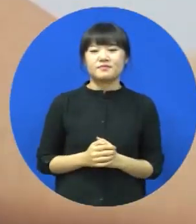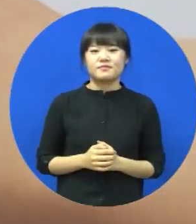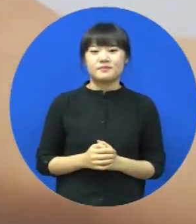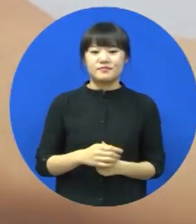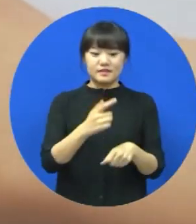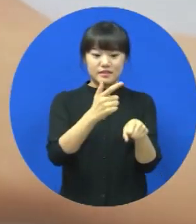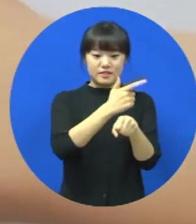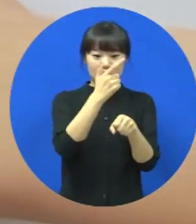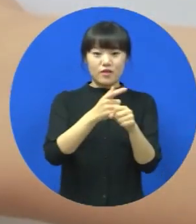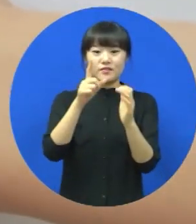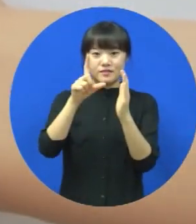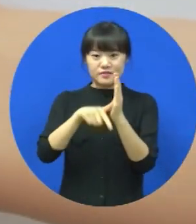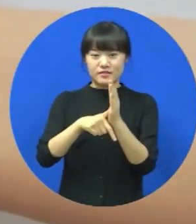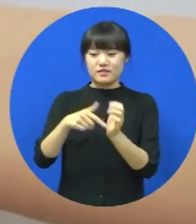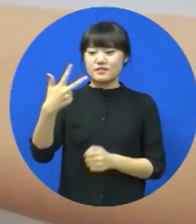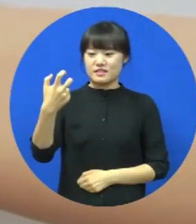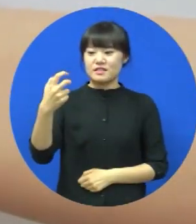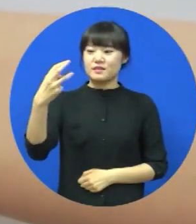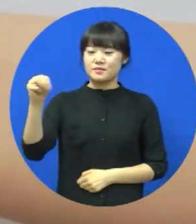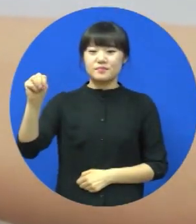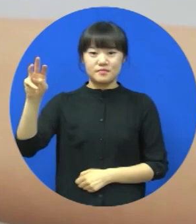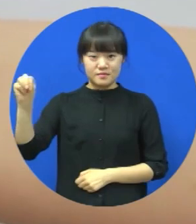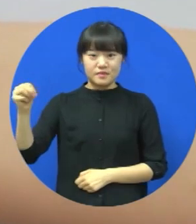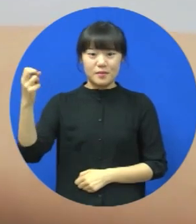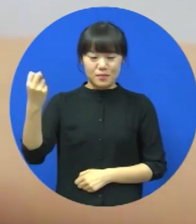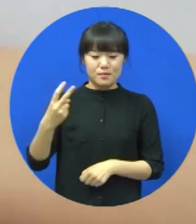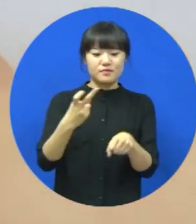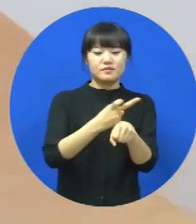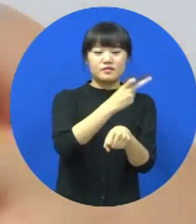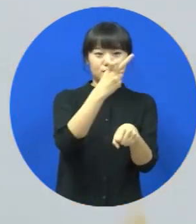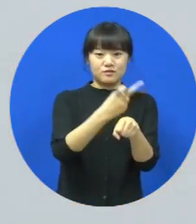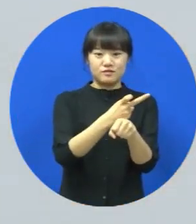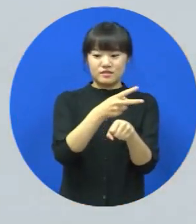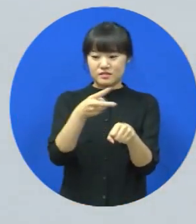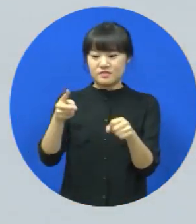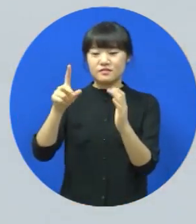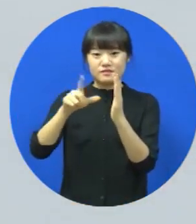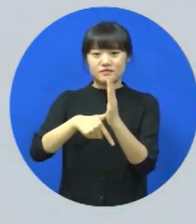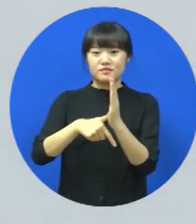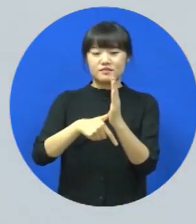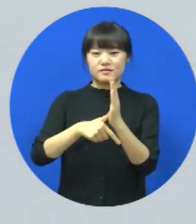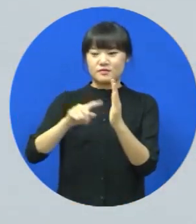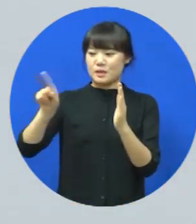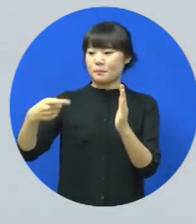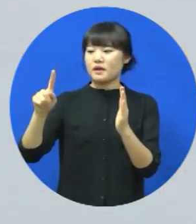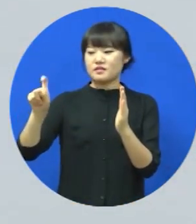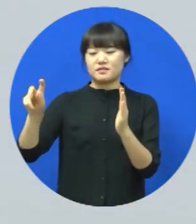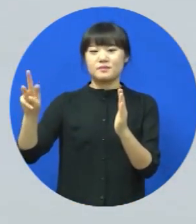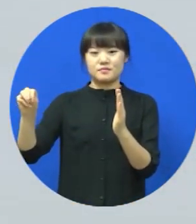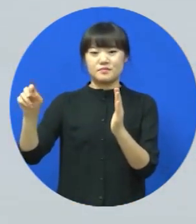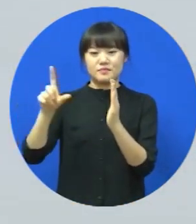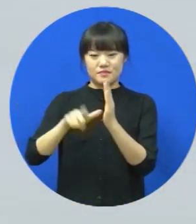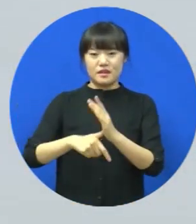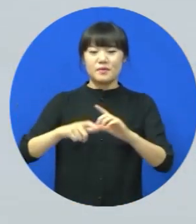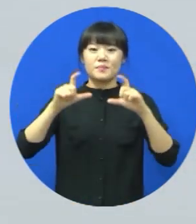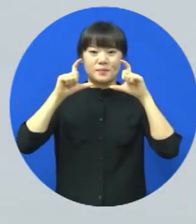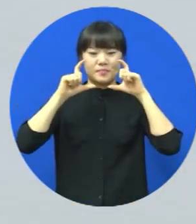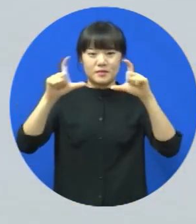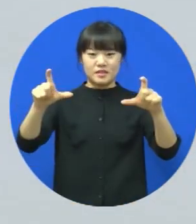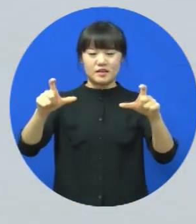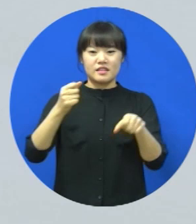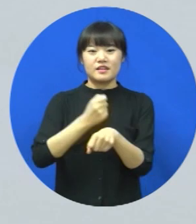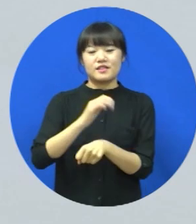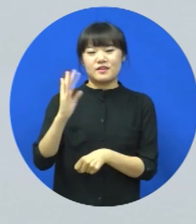호우주의보는 6시간 강우량 70mm 이상, 12시간 강우량 110mm 이상이 예상될